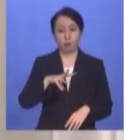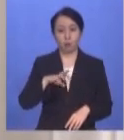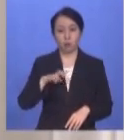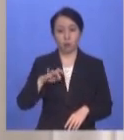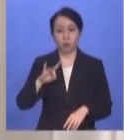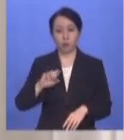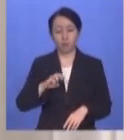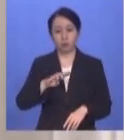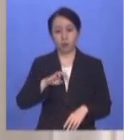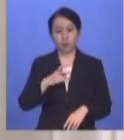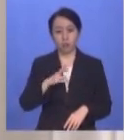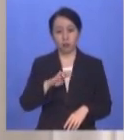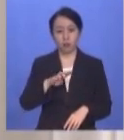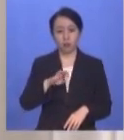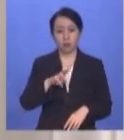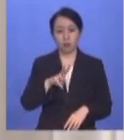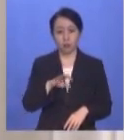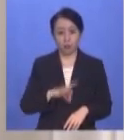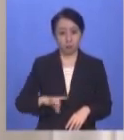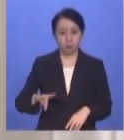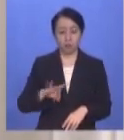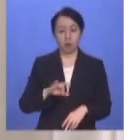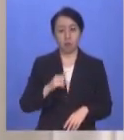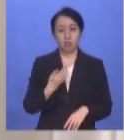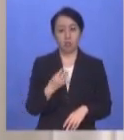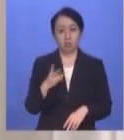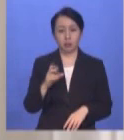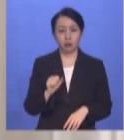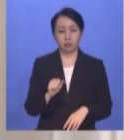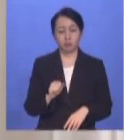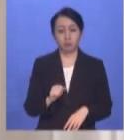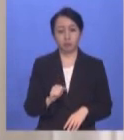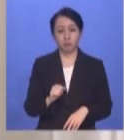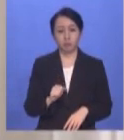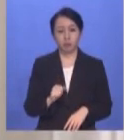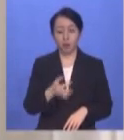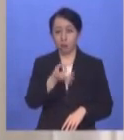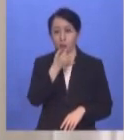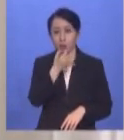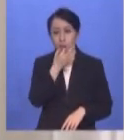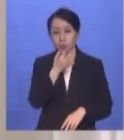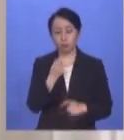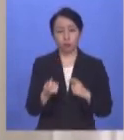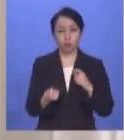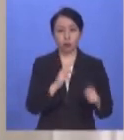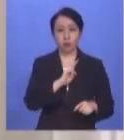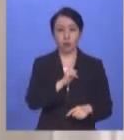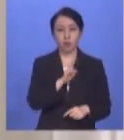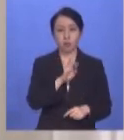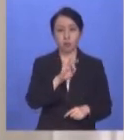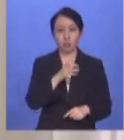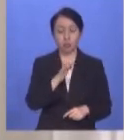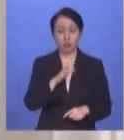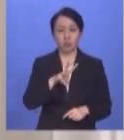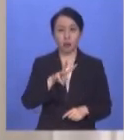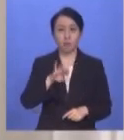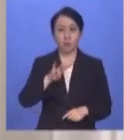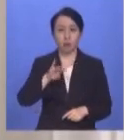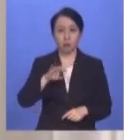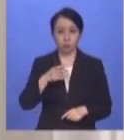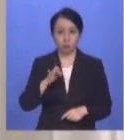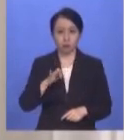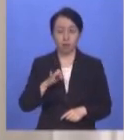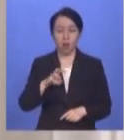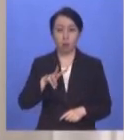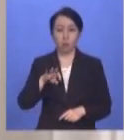Габита-Мусрепова, Тайншинском, Тимирязевском, Уалихановском и Шалахына. По масличной культуре районы Кызылжарский, Мамлютский и